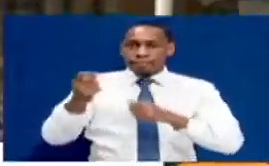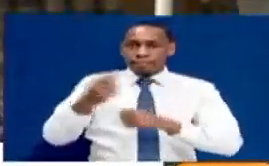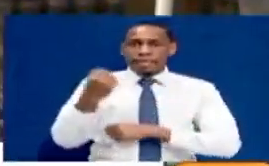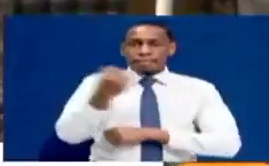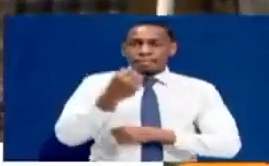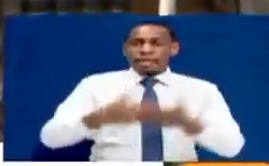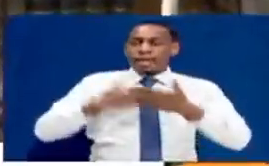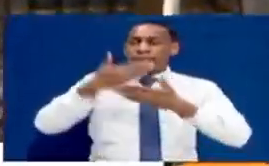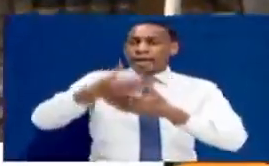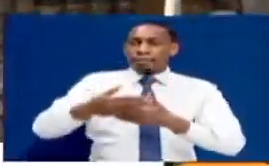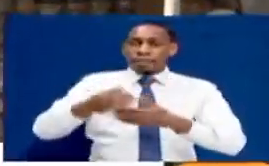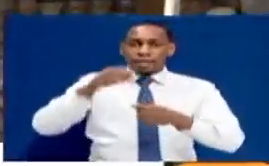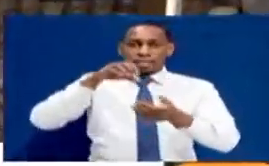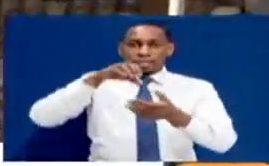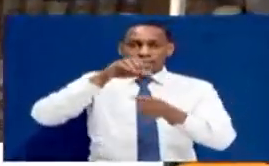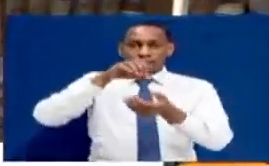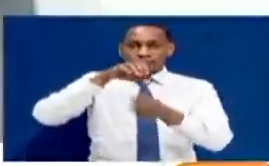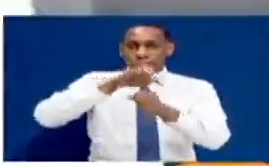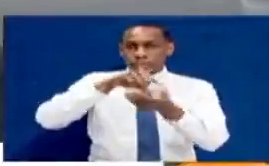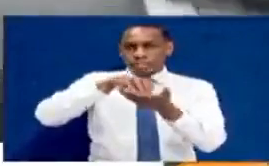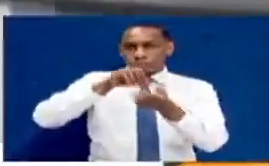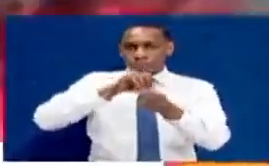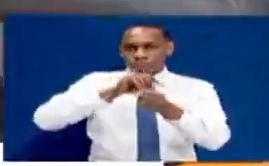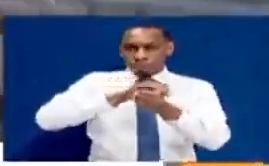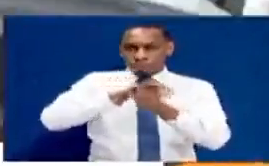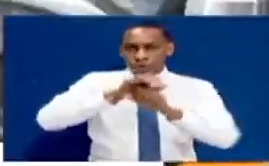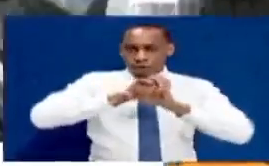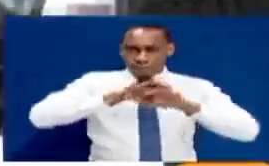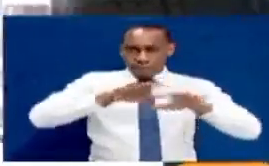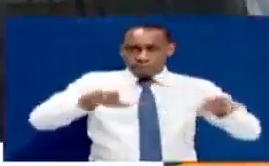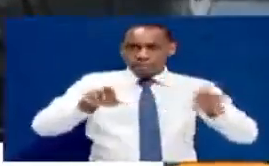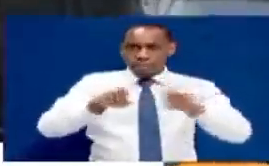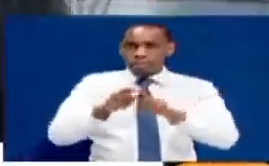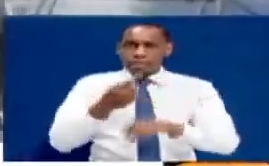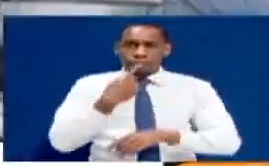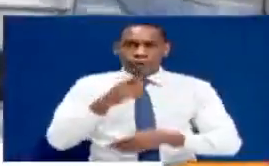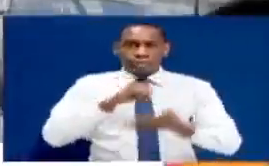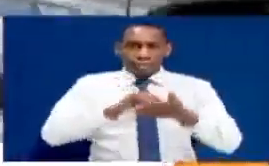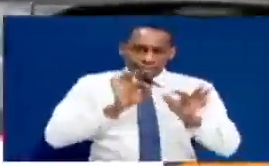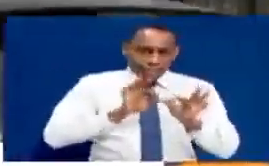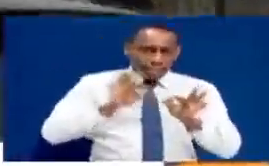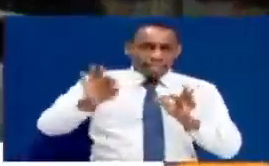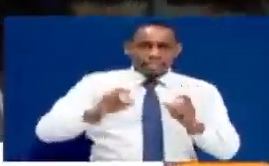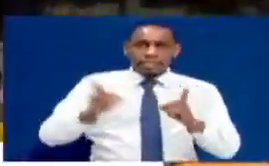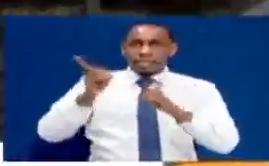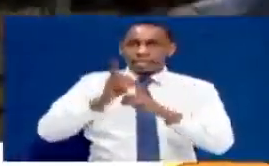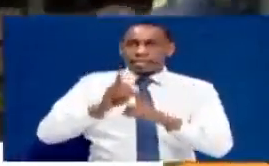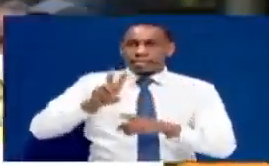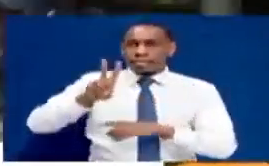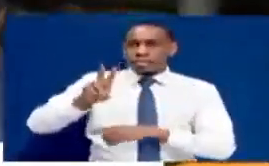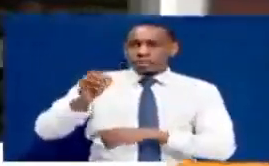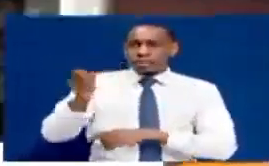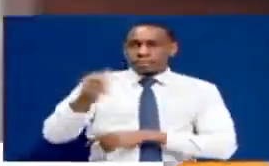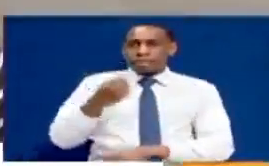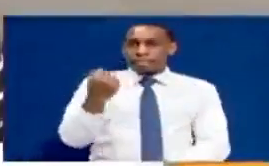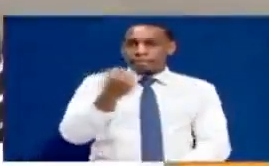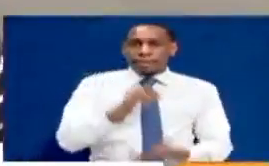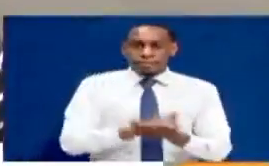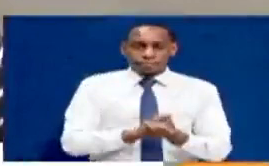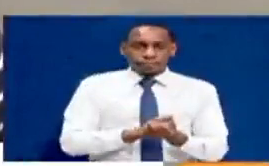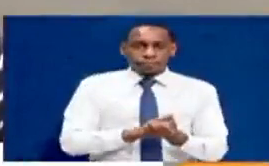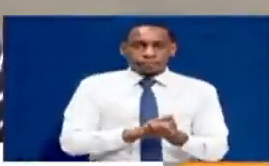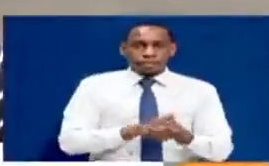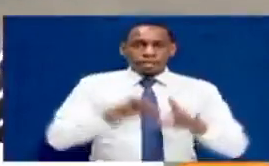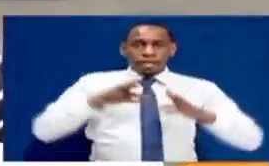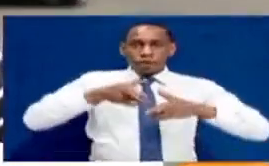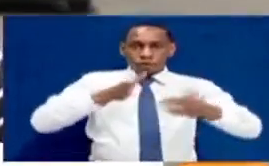kutokana na kuongezeka kwa visa vya COVID-19. Siku ya masharti hayo yakiongezwa tarehe 20 mwezi Mei. Vizuizi